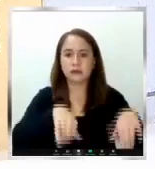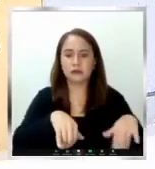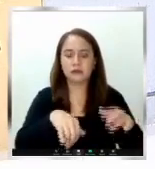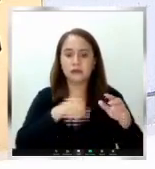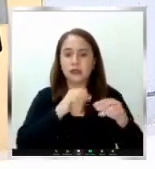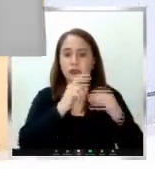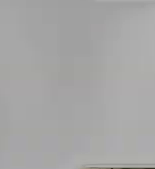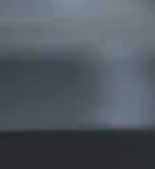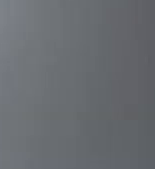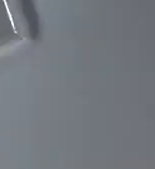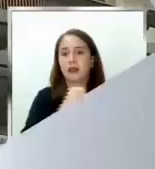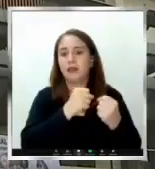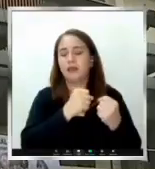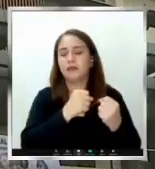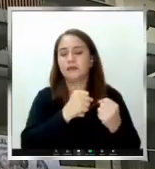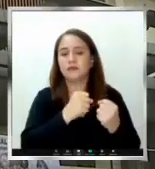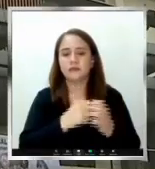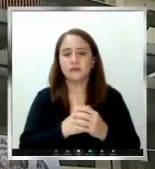Tima.